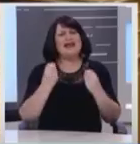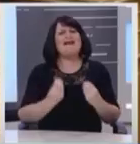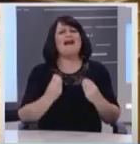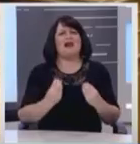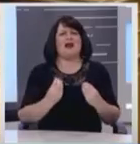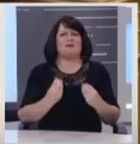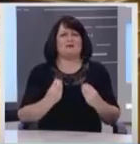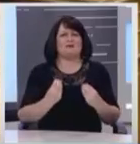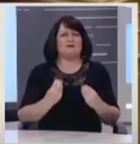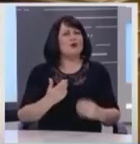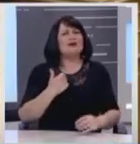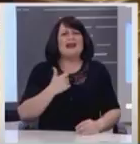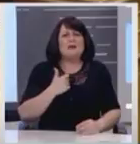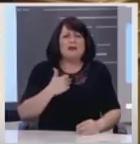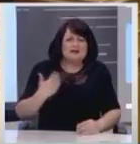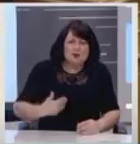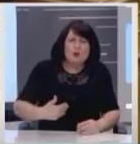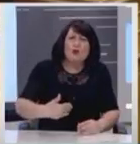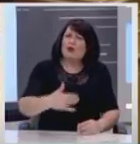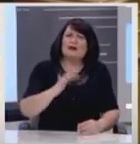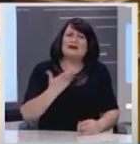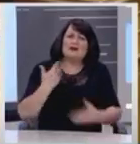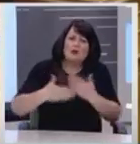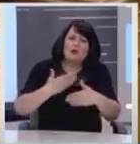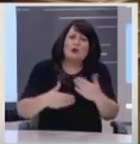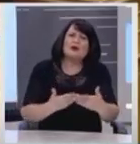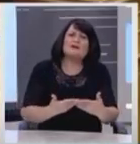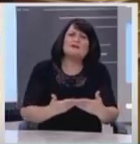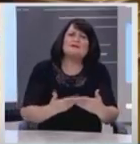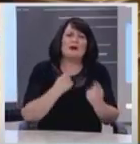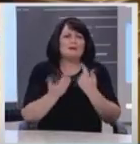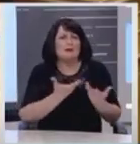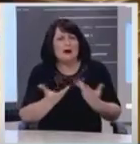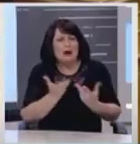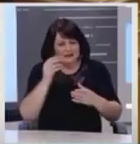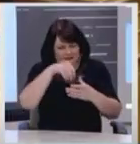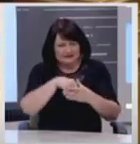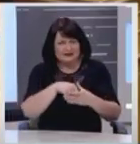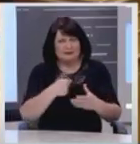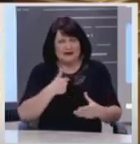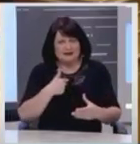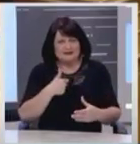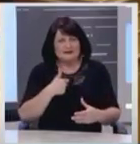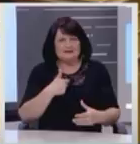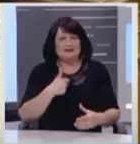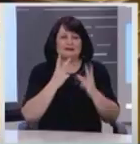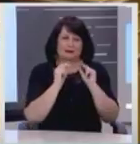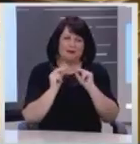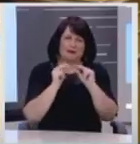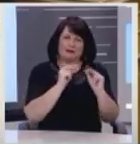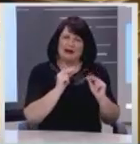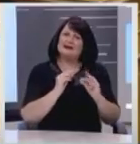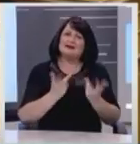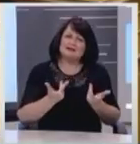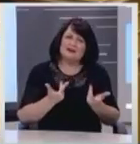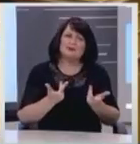Ότι δηλαδή δεν βρεθήκαμε όλο αυτό το διάστημα στη διαπραγμάτευση και στις συνομιλίες προκειμένου